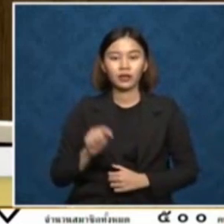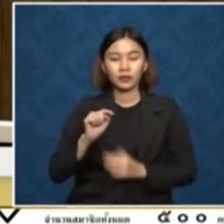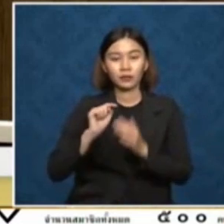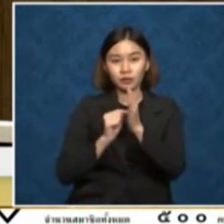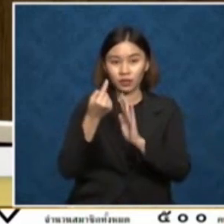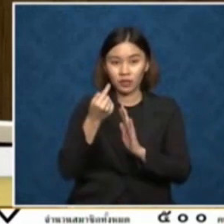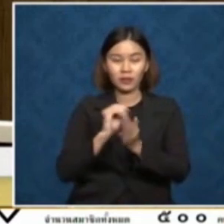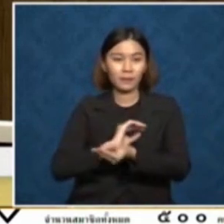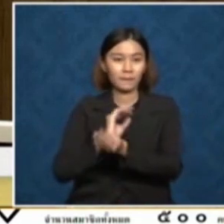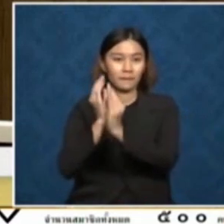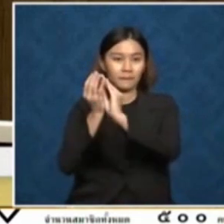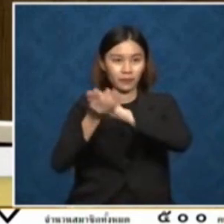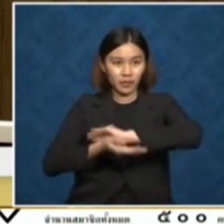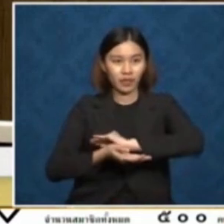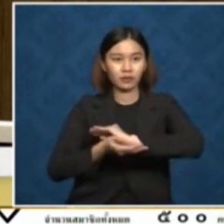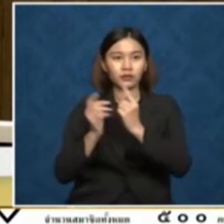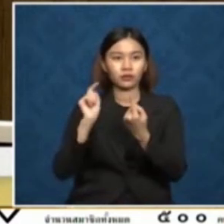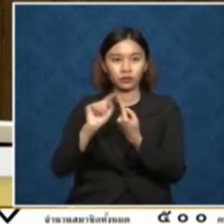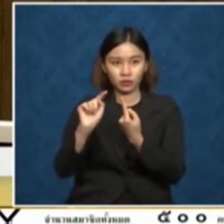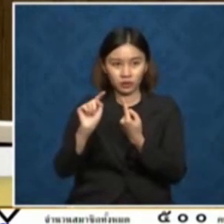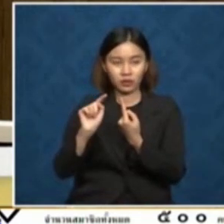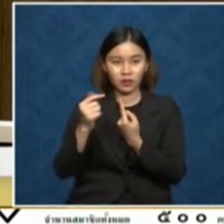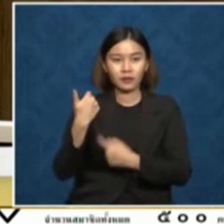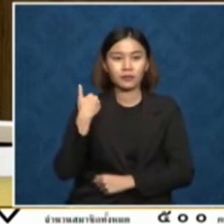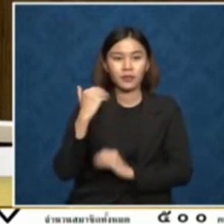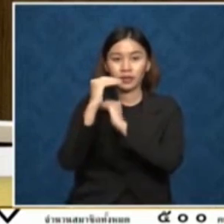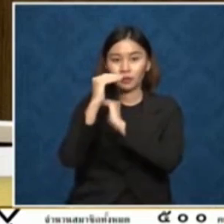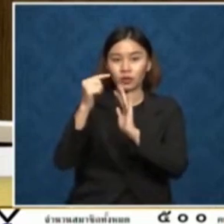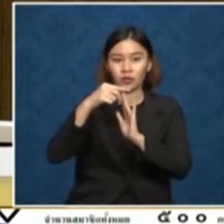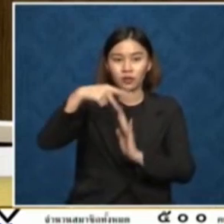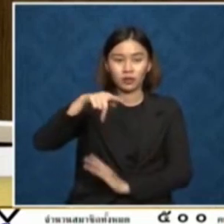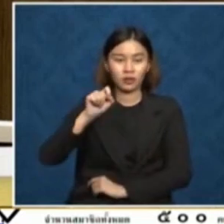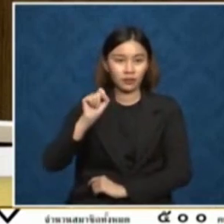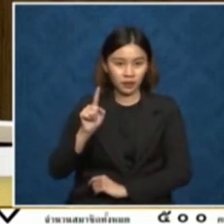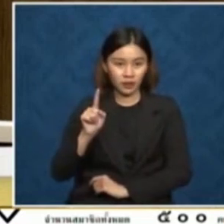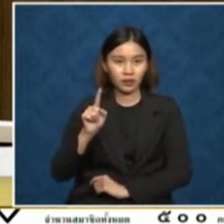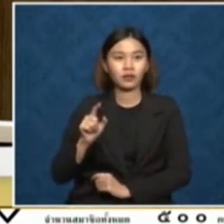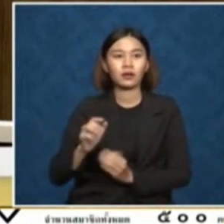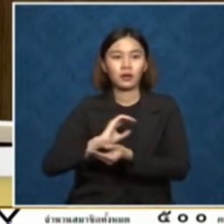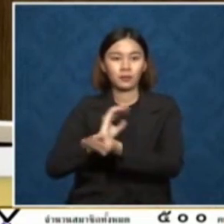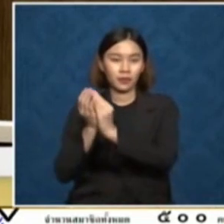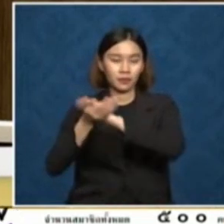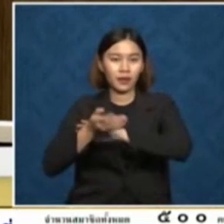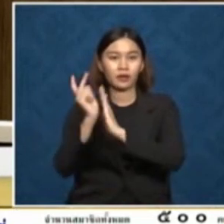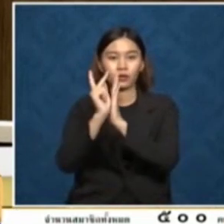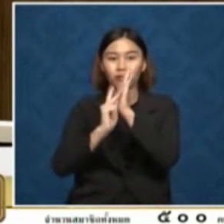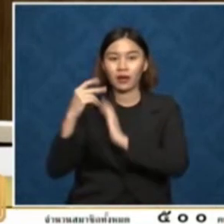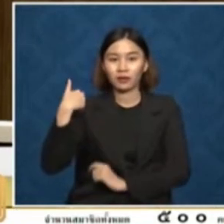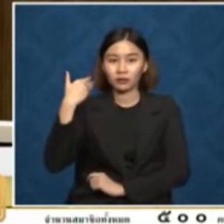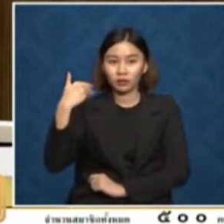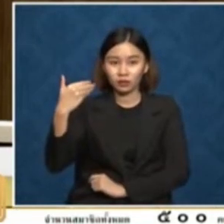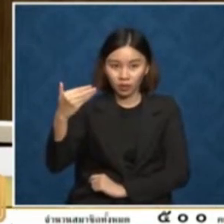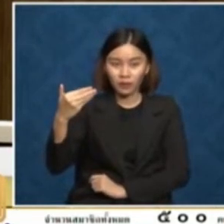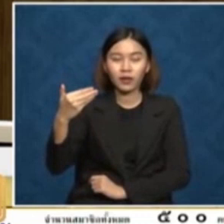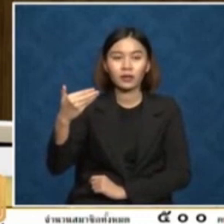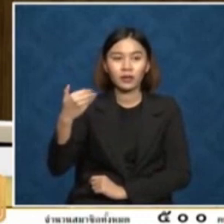ค่ะคือจุดเริ่มที่เราจะเปลี่ยนแปลงการที่ให้เขาสิทธิ์มีการกำหนดเพศและเราต้องเปลี่ยนแปลงกฎหมายต่อ